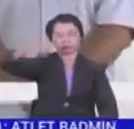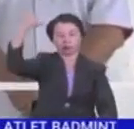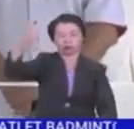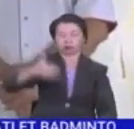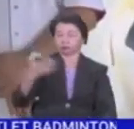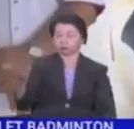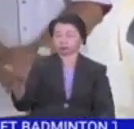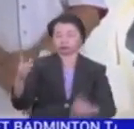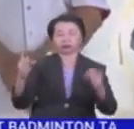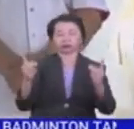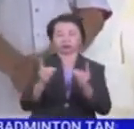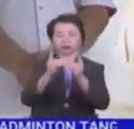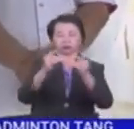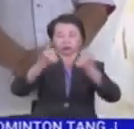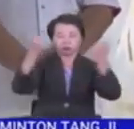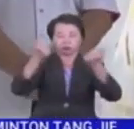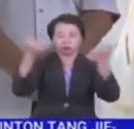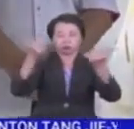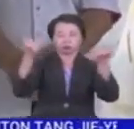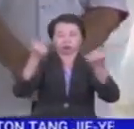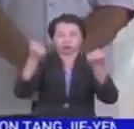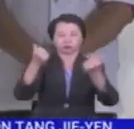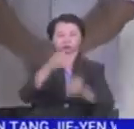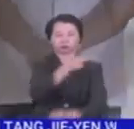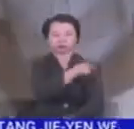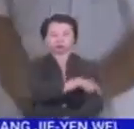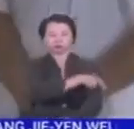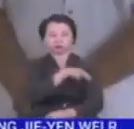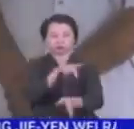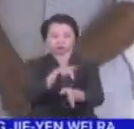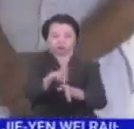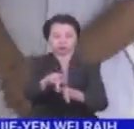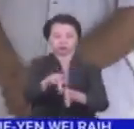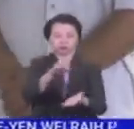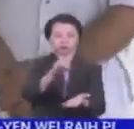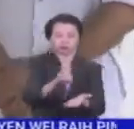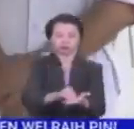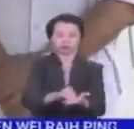beliau ditumis masa sambutan adil Fitri Hotel pakai sultanah Fatimah Moa